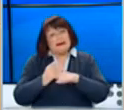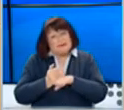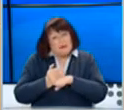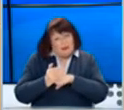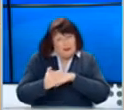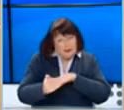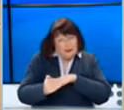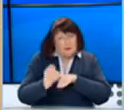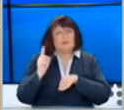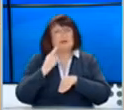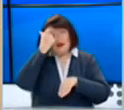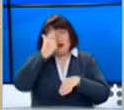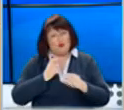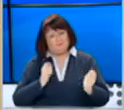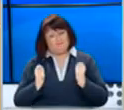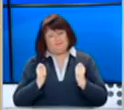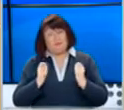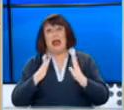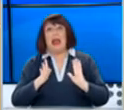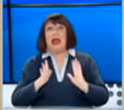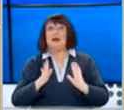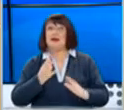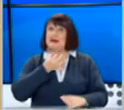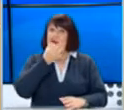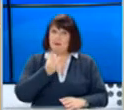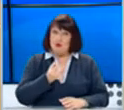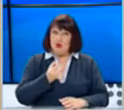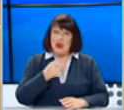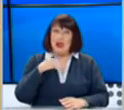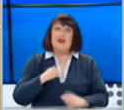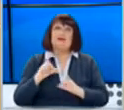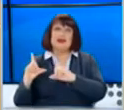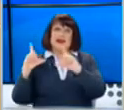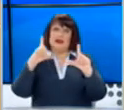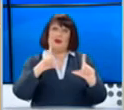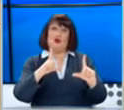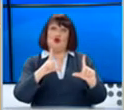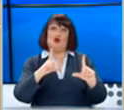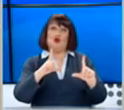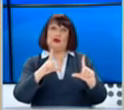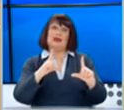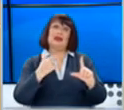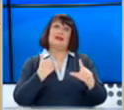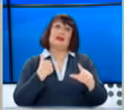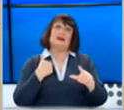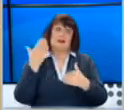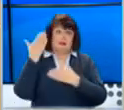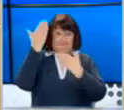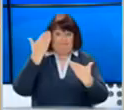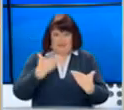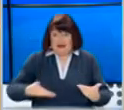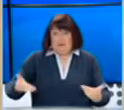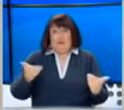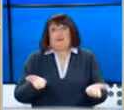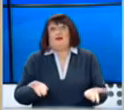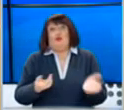από τον κανονισμό χρόνο. Επιτρέψτε μου όμως να πω ότι αυτή η εικόνα δεν μας τιμά όλους στη